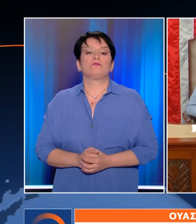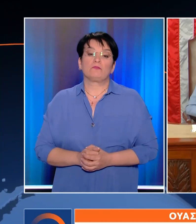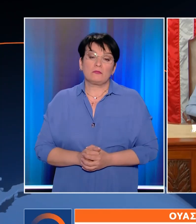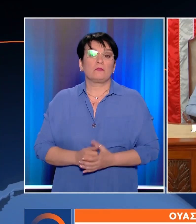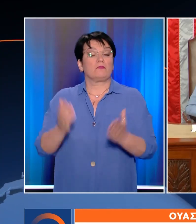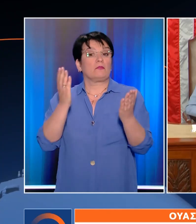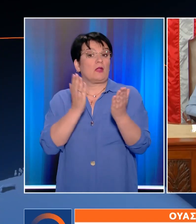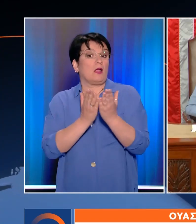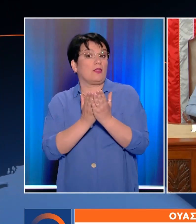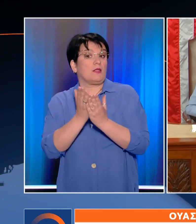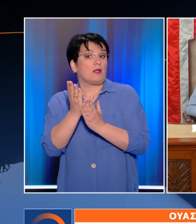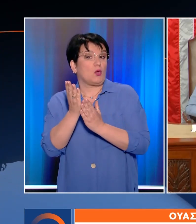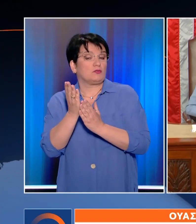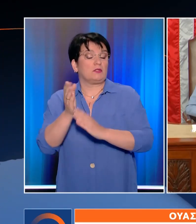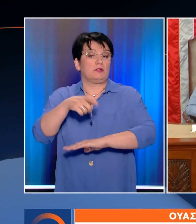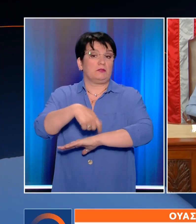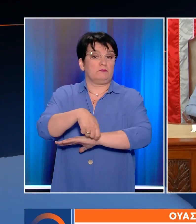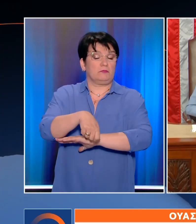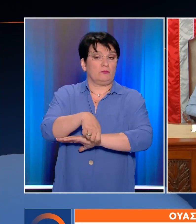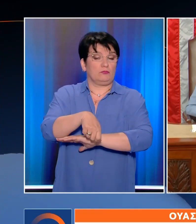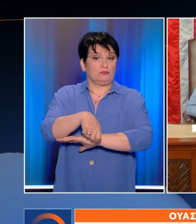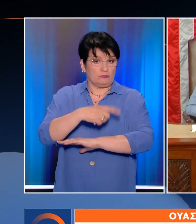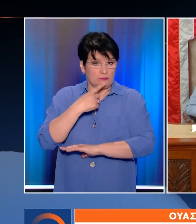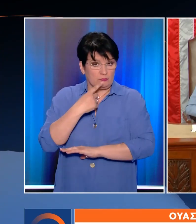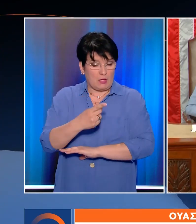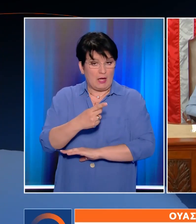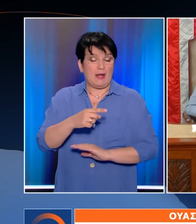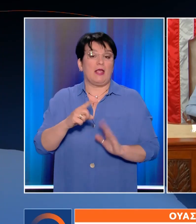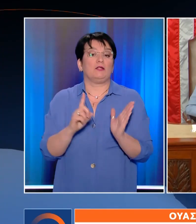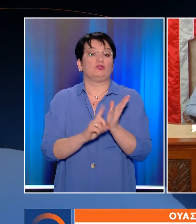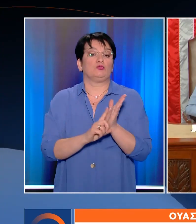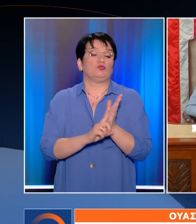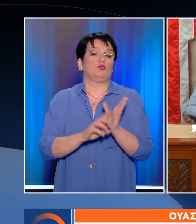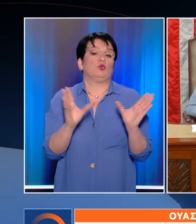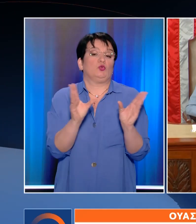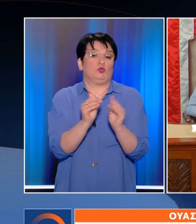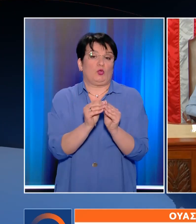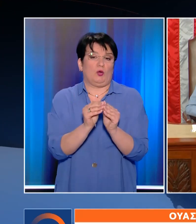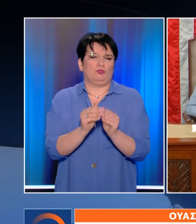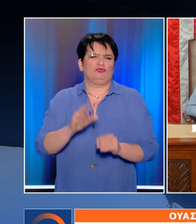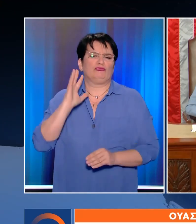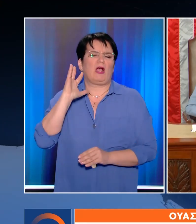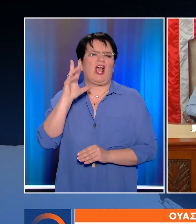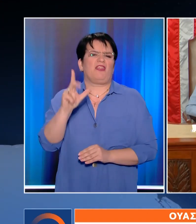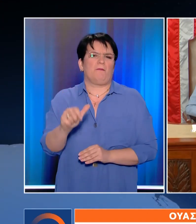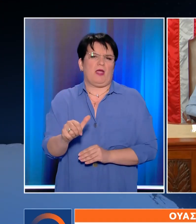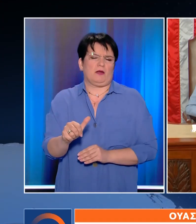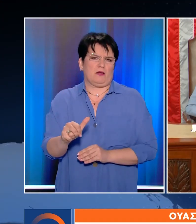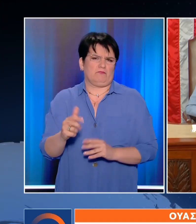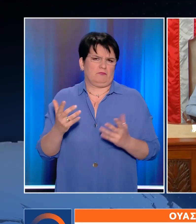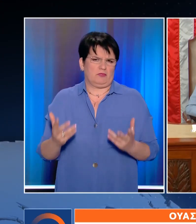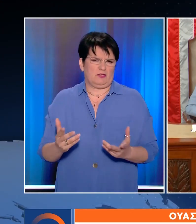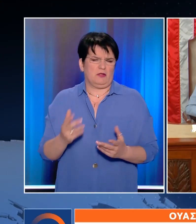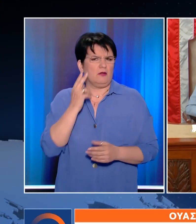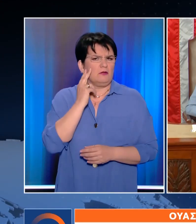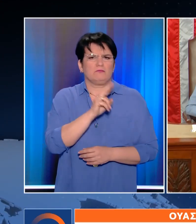Δικαιοσύνη υπό το κράτος του νόμου, λέγει το γνωμικό το οποίο βλέπετε καθημερινά, και είναι